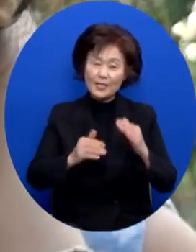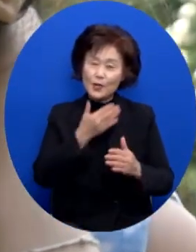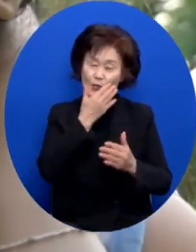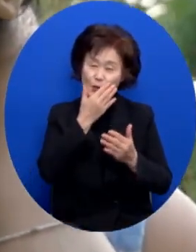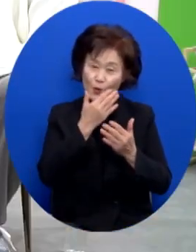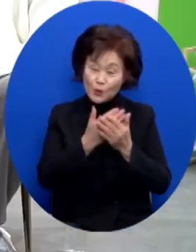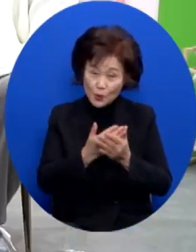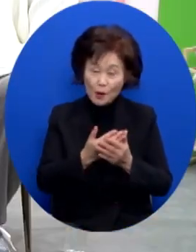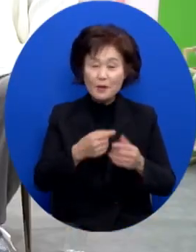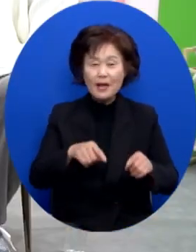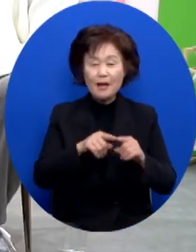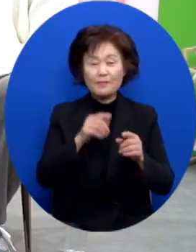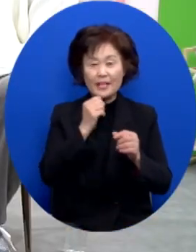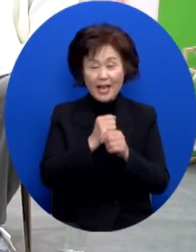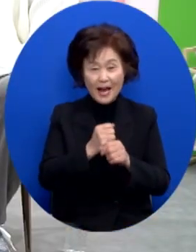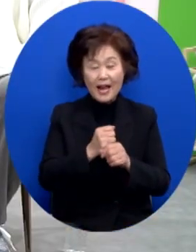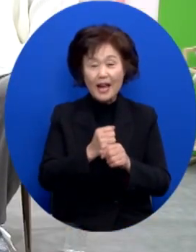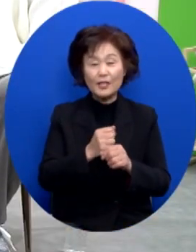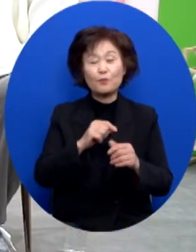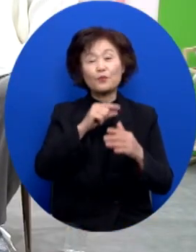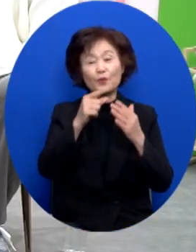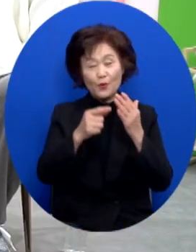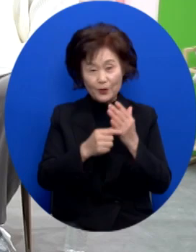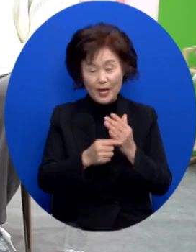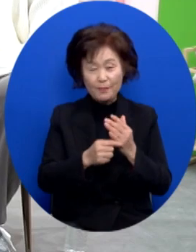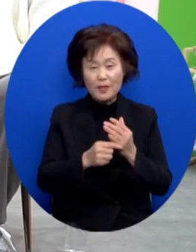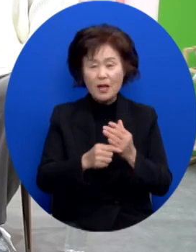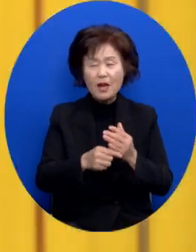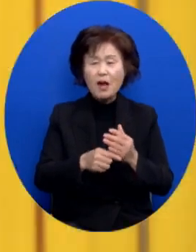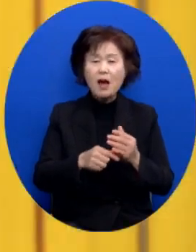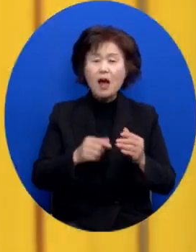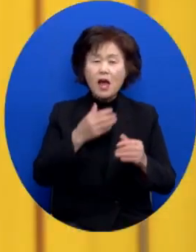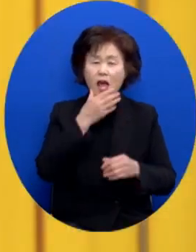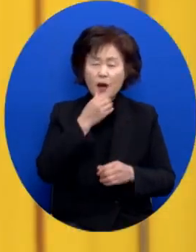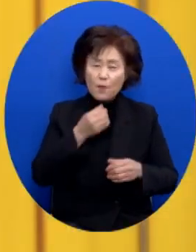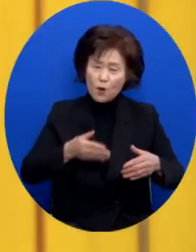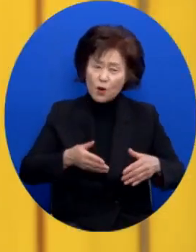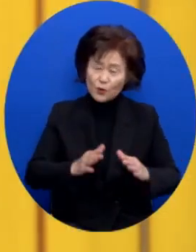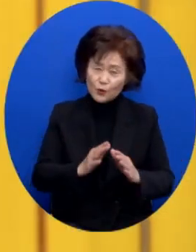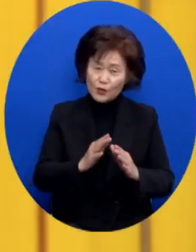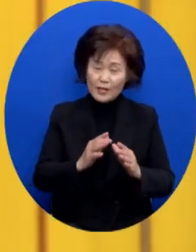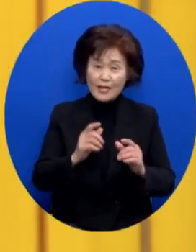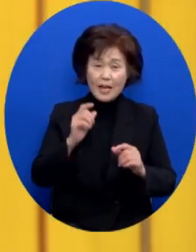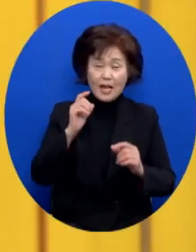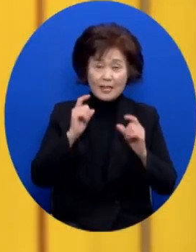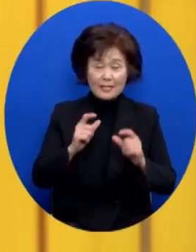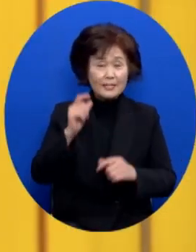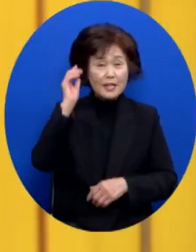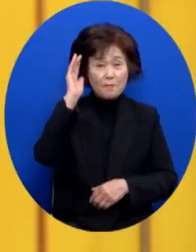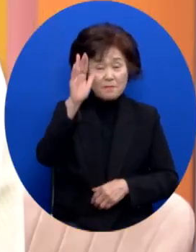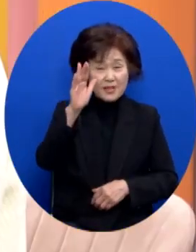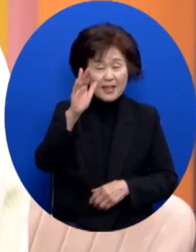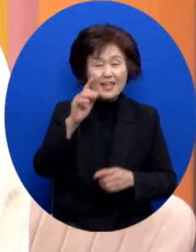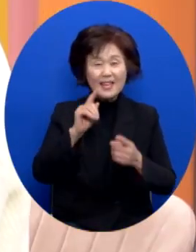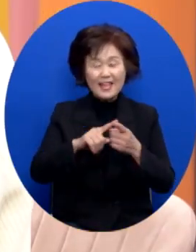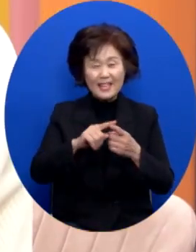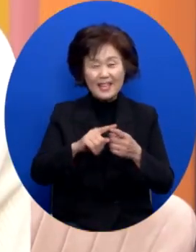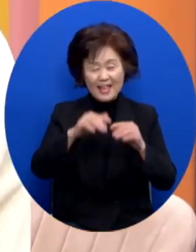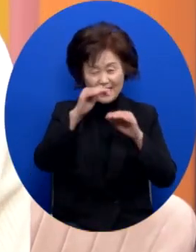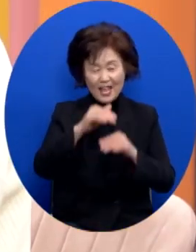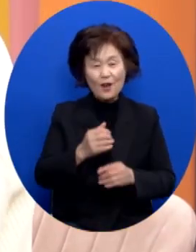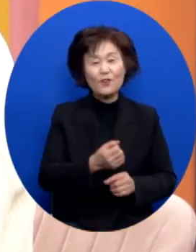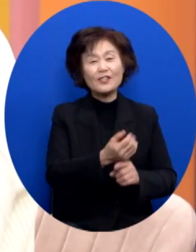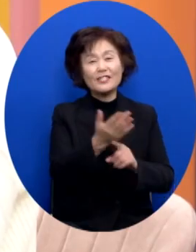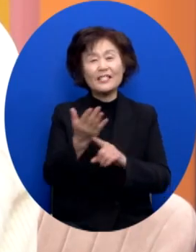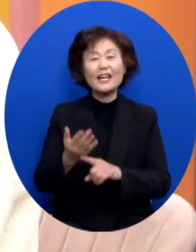나누는 프로그램. 저출산의 시대적 어려움 속에서 행복한 출생, 든든한 미래라는 메시지를 전하기 위해